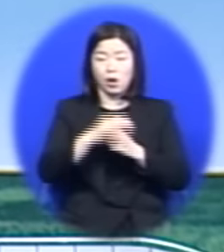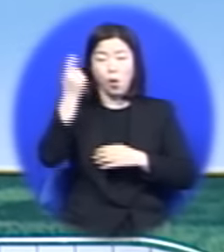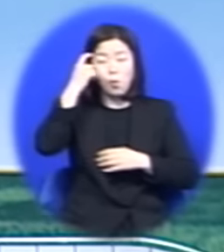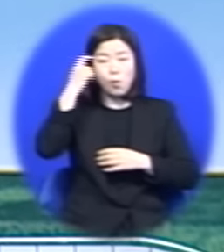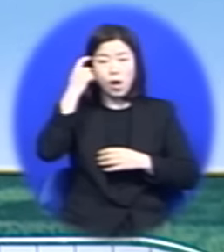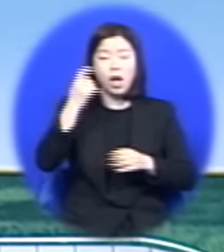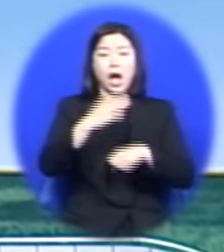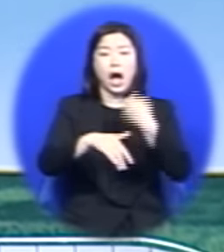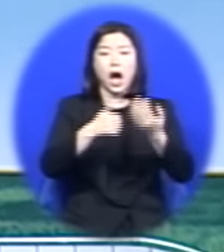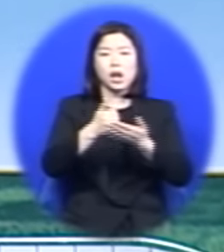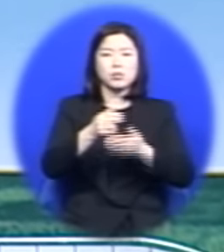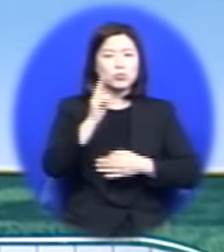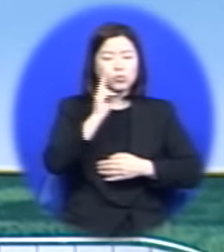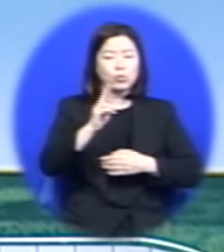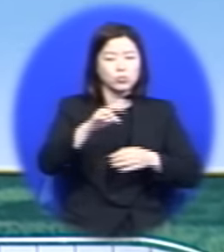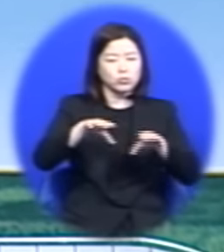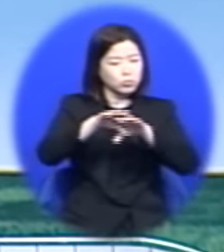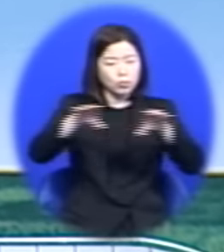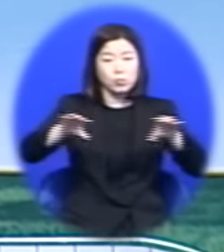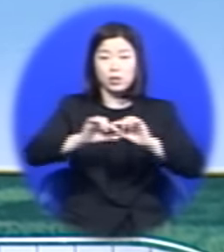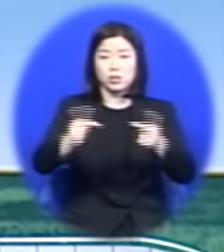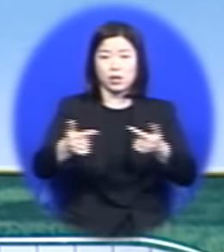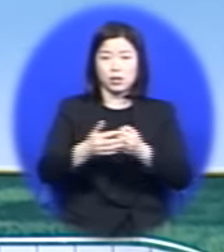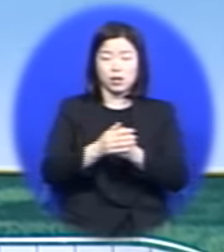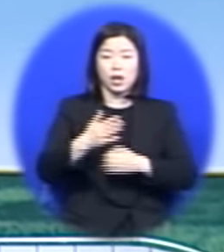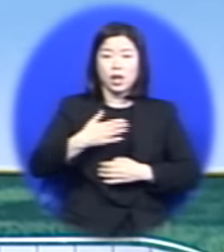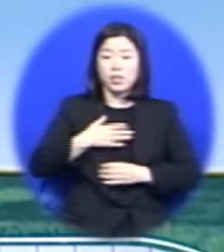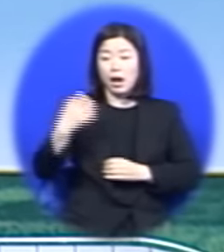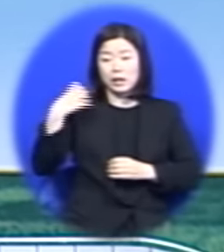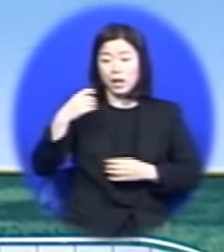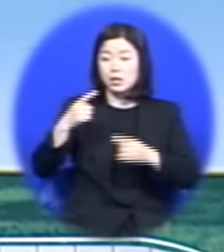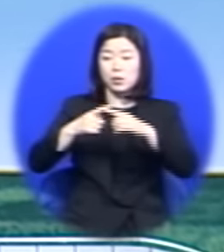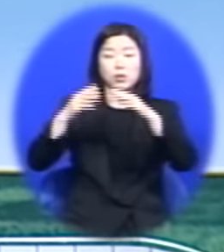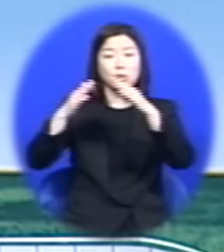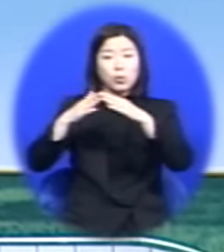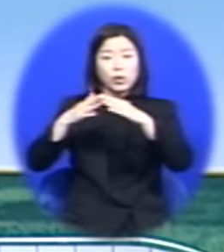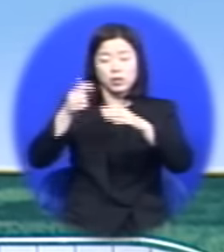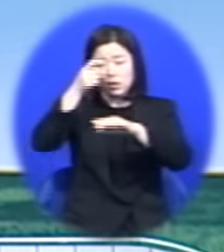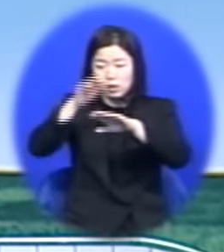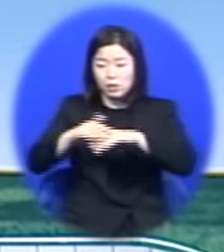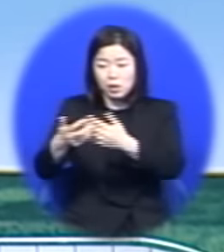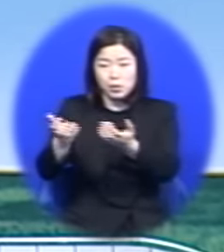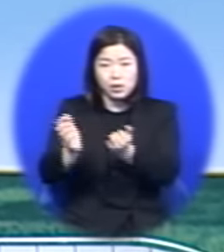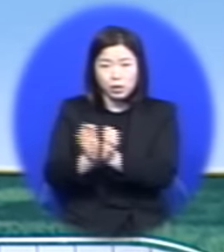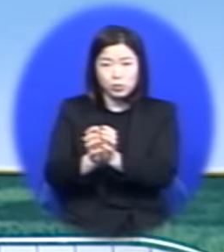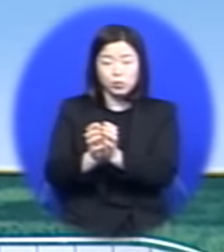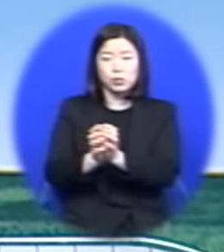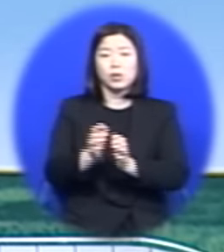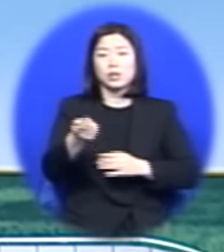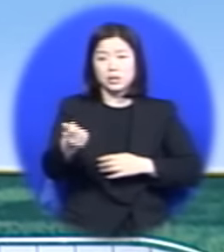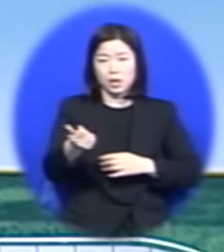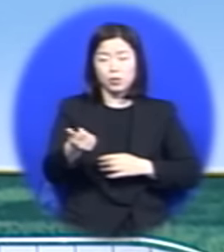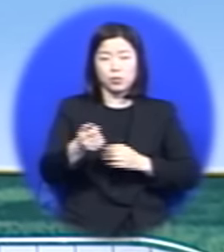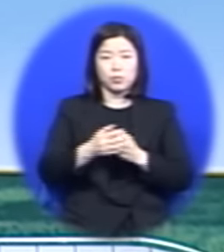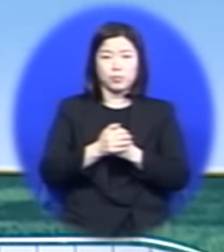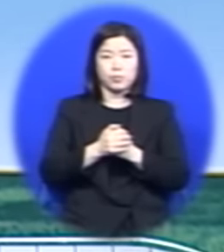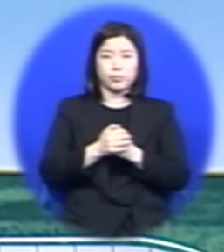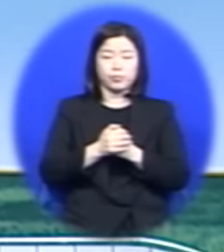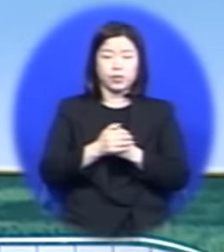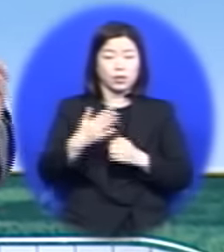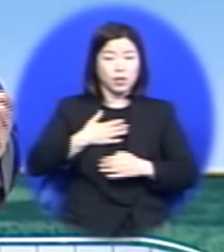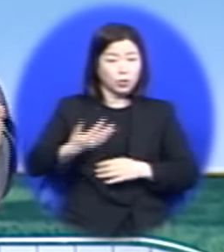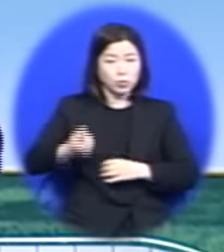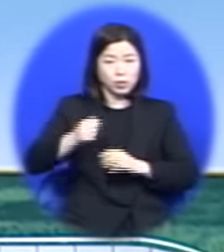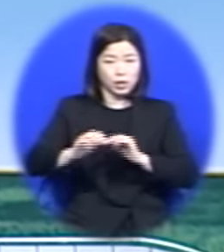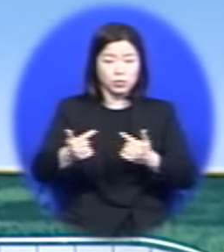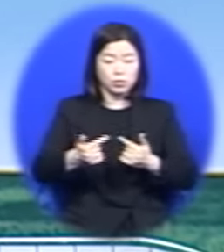너무 불공평하시잖아요. 내가 담임하는 교회는 예배당도 내 우리 교회 예배당이 아니고 그리고